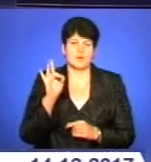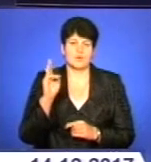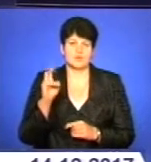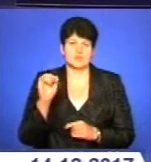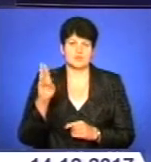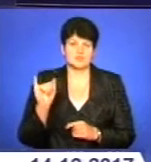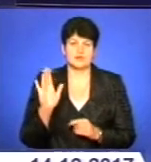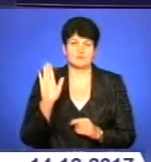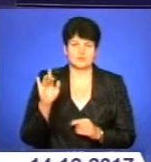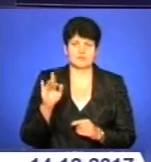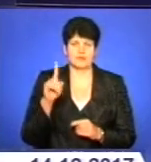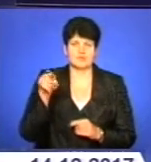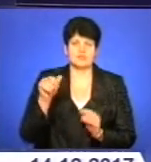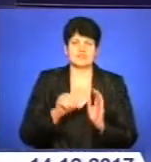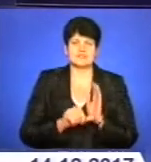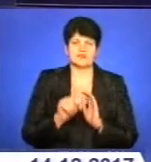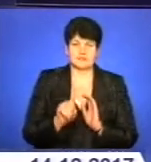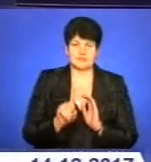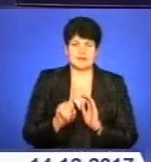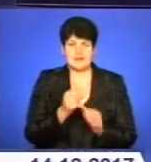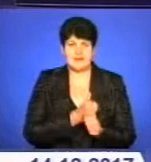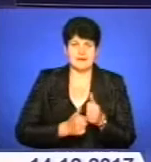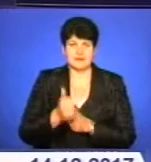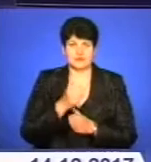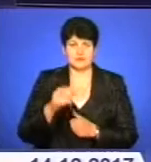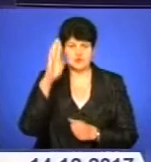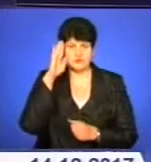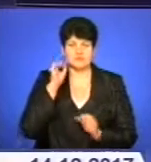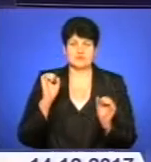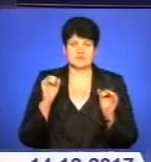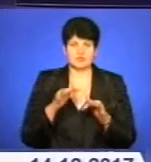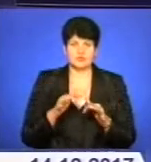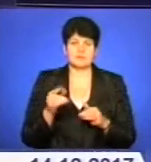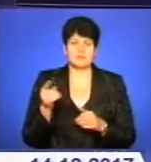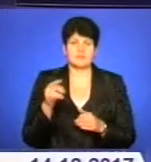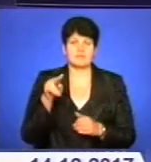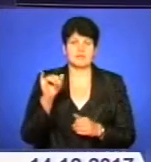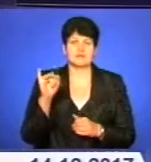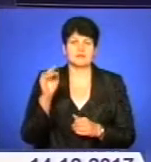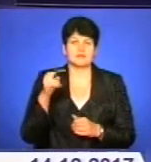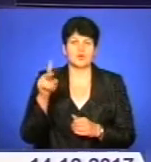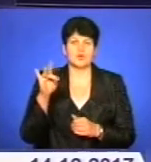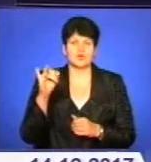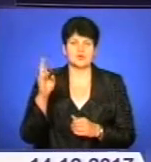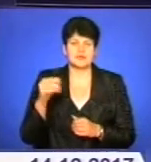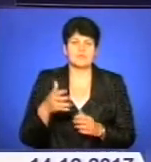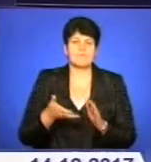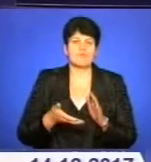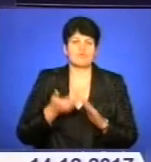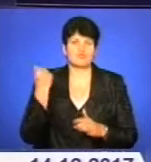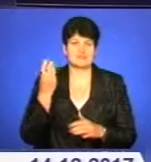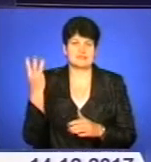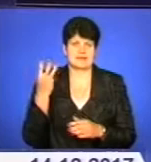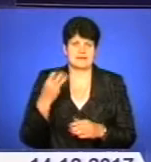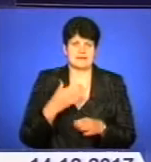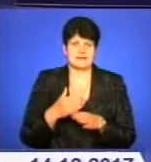номером 61. До слова, лідер чоловічої збірної України тернополянин Дмитро Підручний пропустить третій етап Кубка